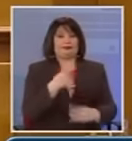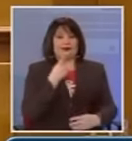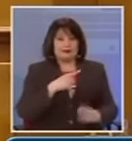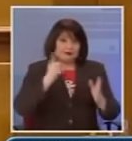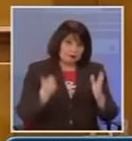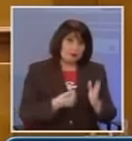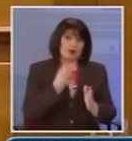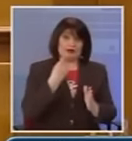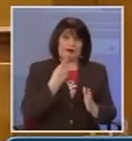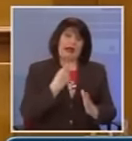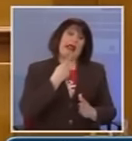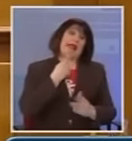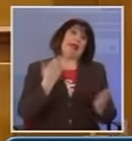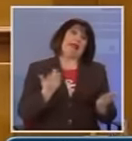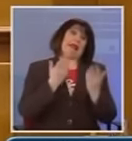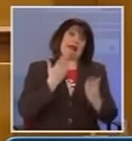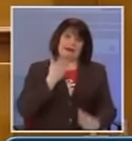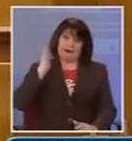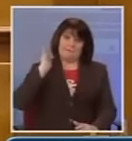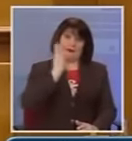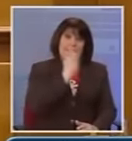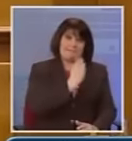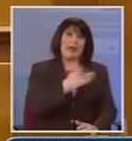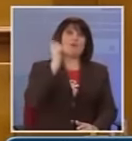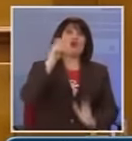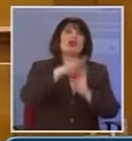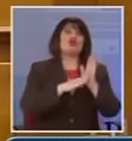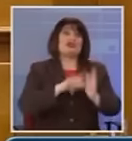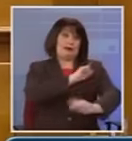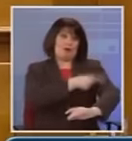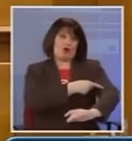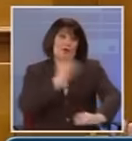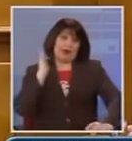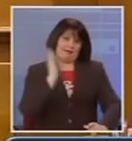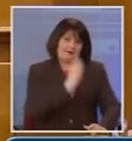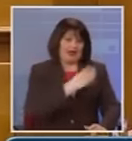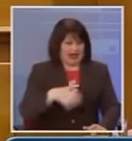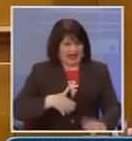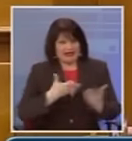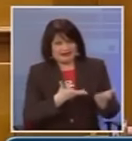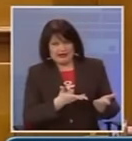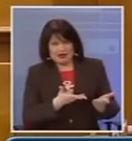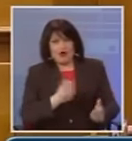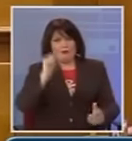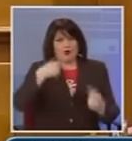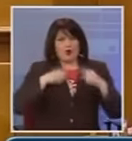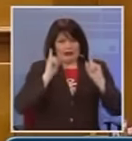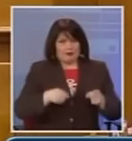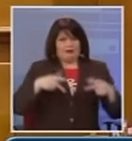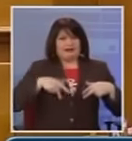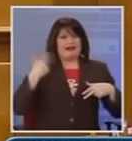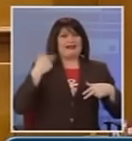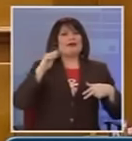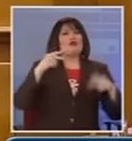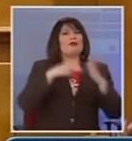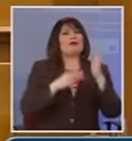φορά τάχα χτυπάτε τα προνόμια του πολιτικού συστήματος. Θα αστείευεστε. Σας θυμίζω ότι η πρώτη απόφαση κυβέρνησής μας τον Ιούλιο